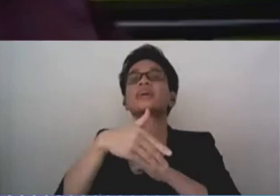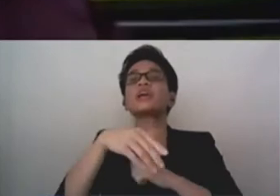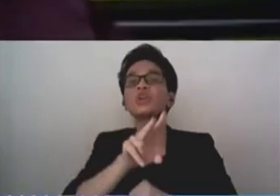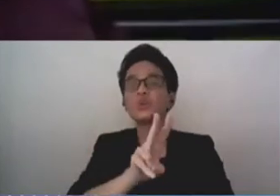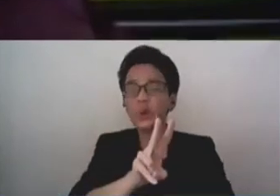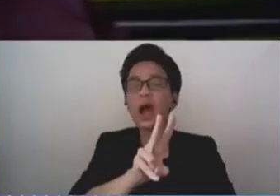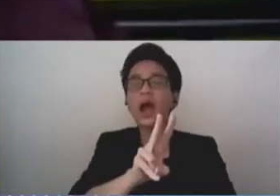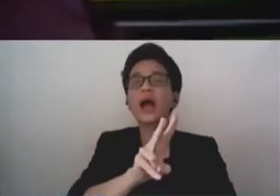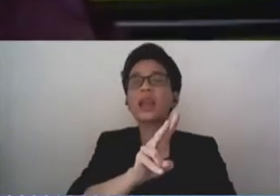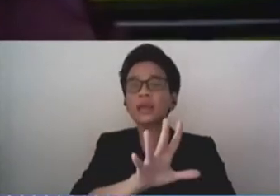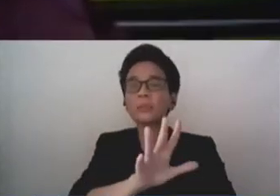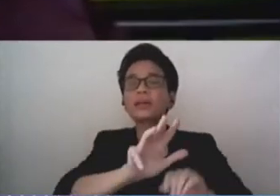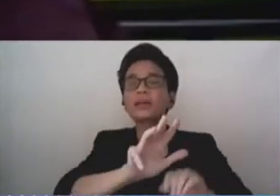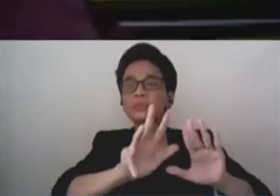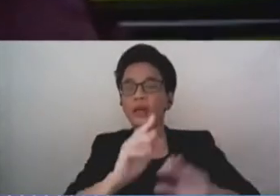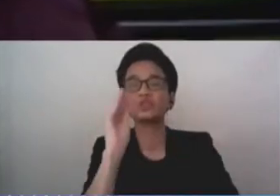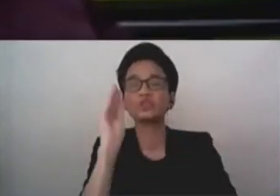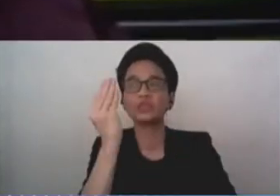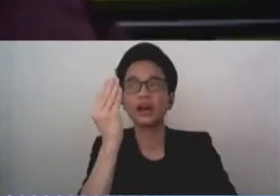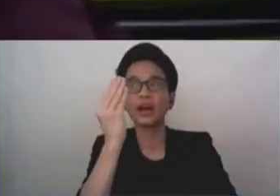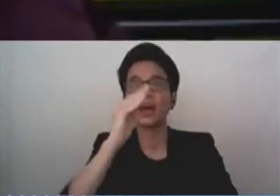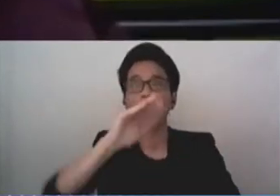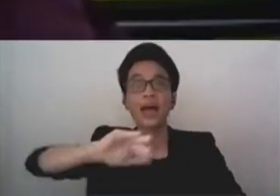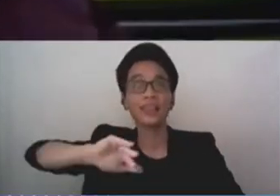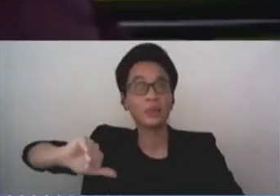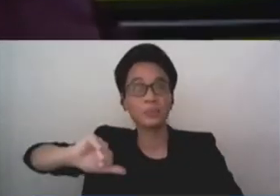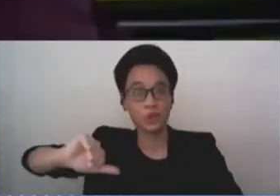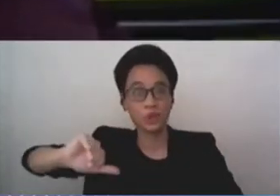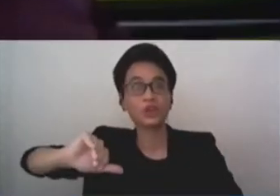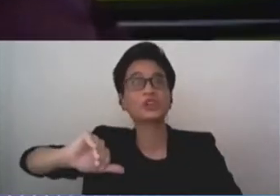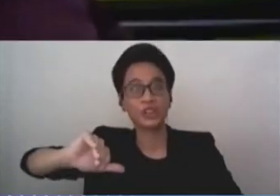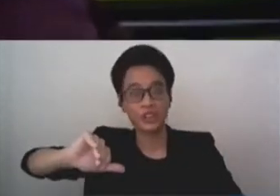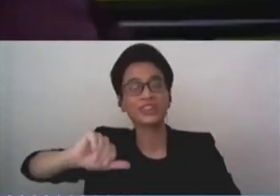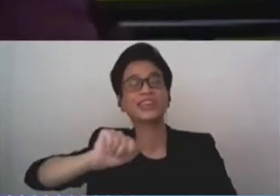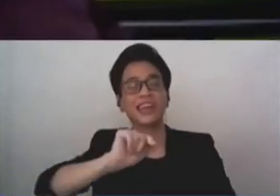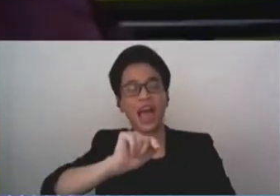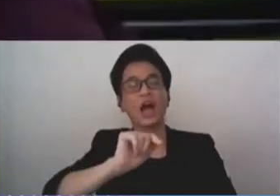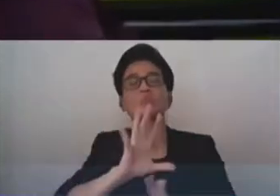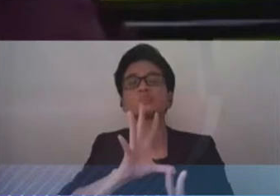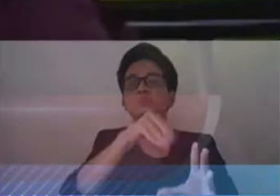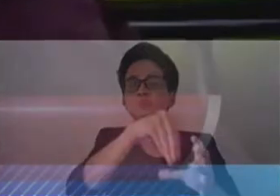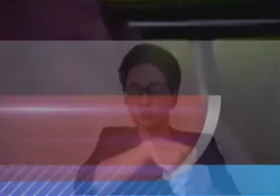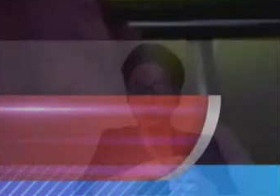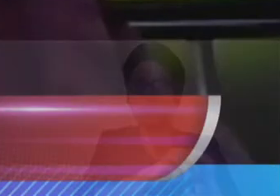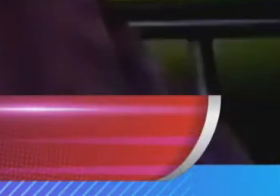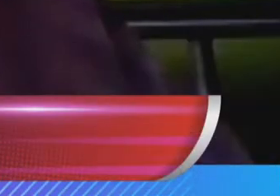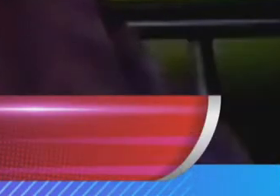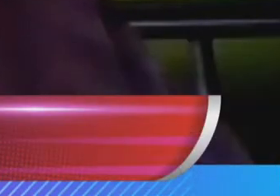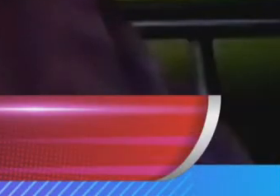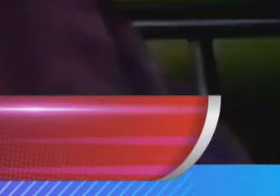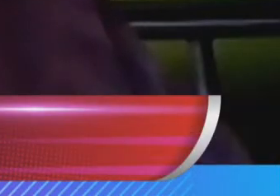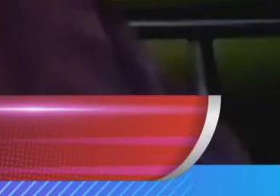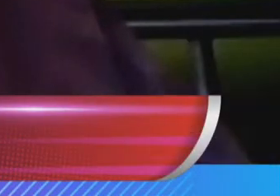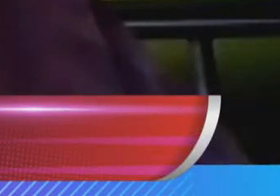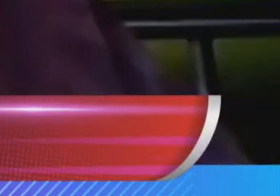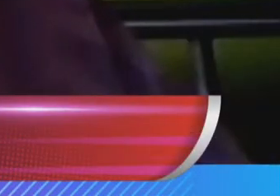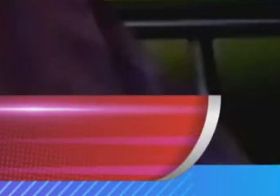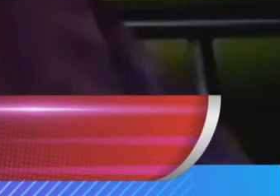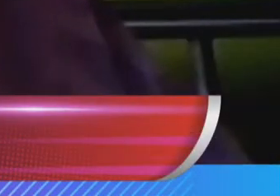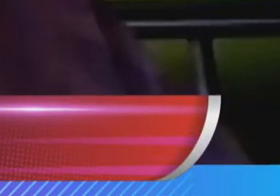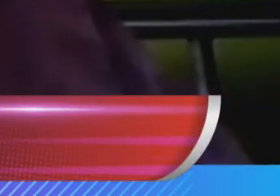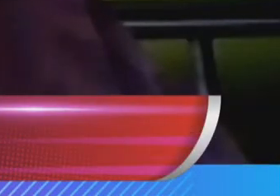259 Jakarta Timur. Jadi Alhamdulillah, di luar